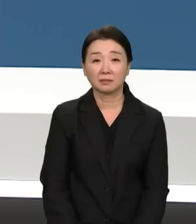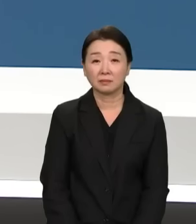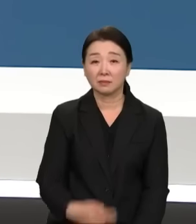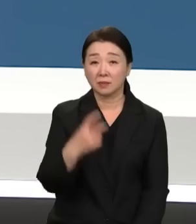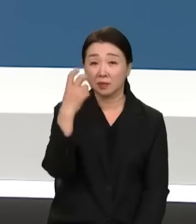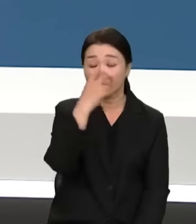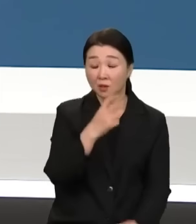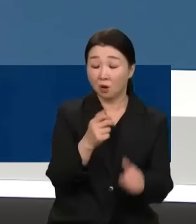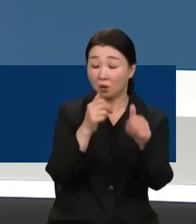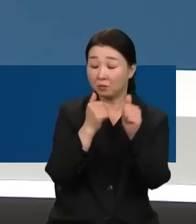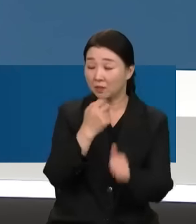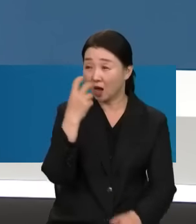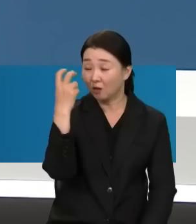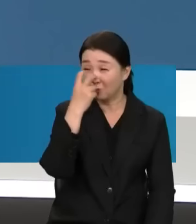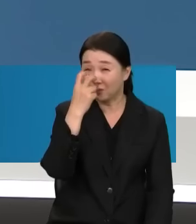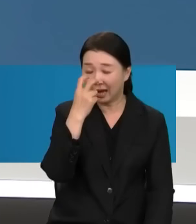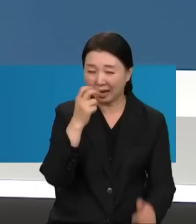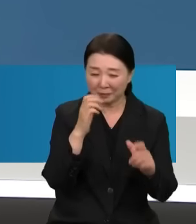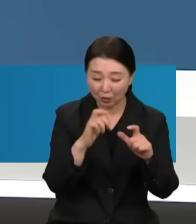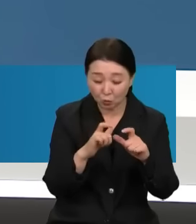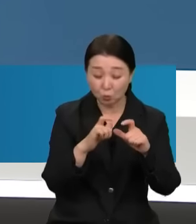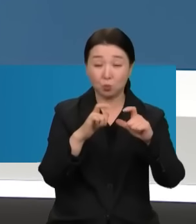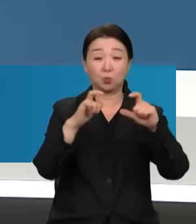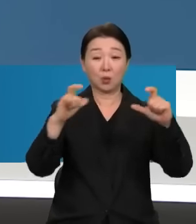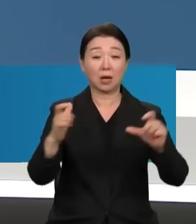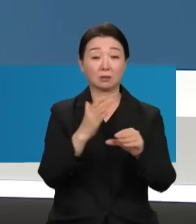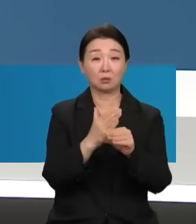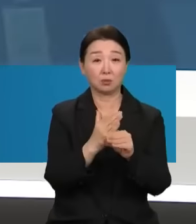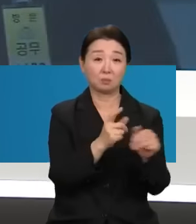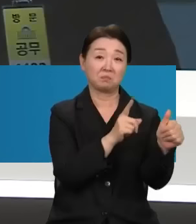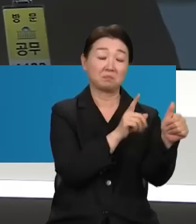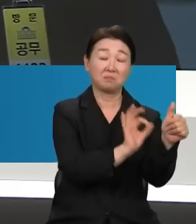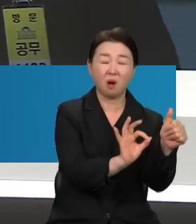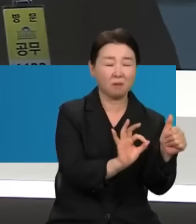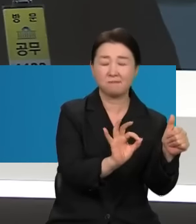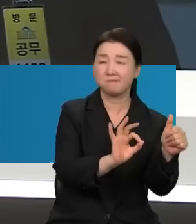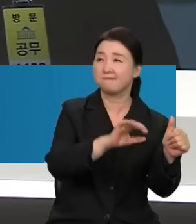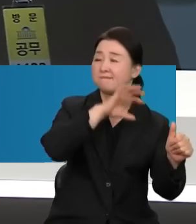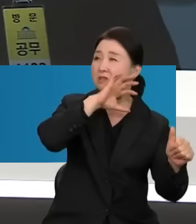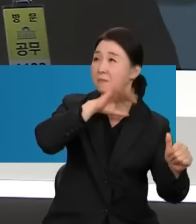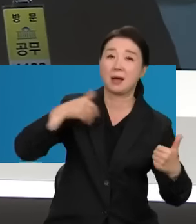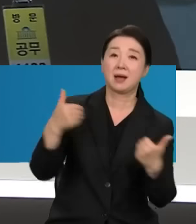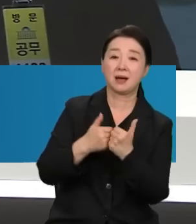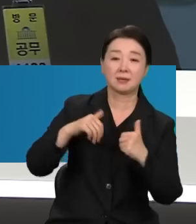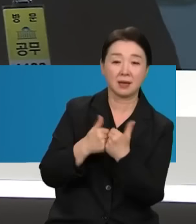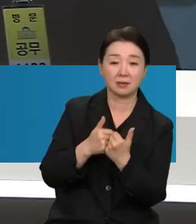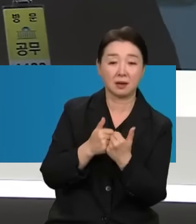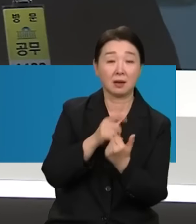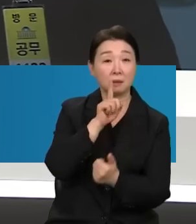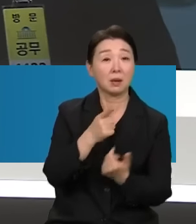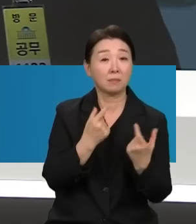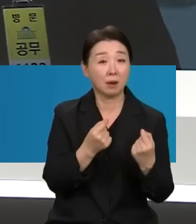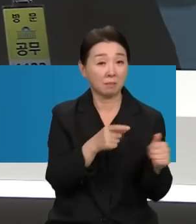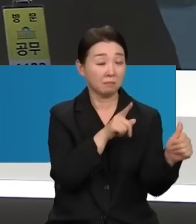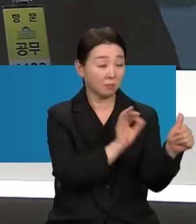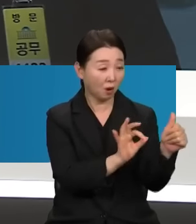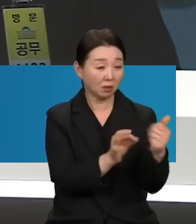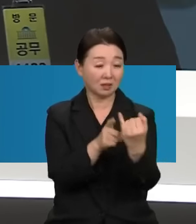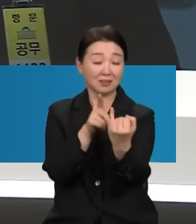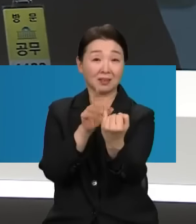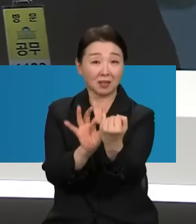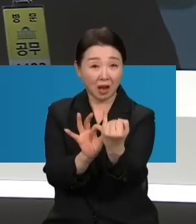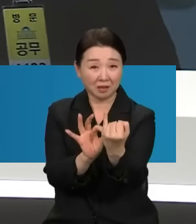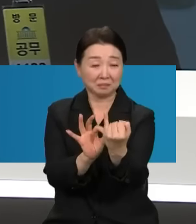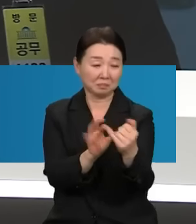이렇게 검찰 수사가 확대되자 명태균 씨 역시 적극 반격에 나섰습니다. 명 씨 측은 강혜경 씨가 명